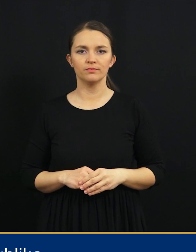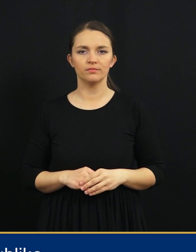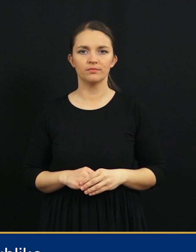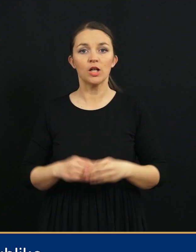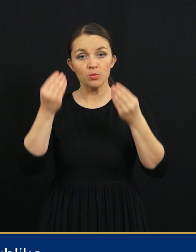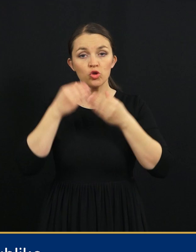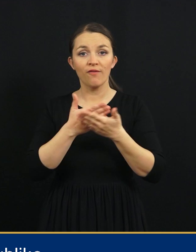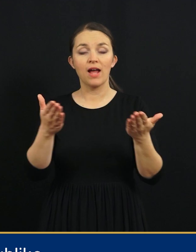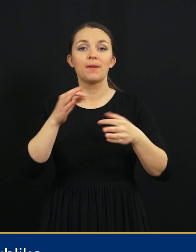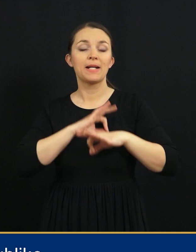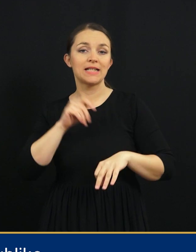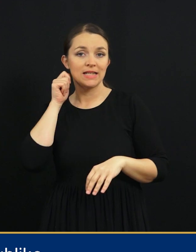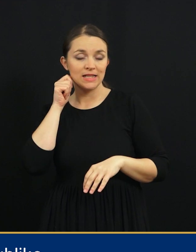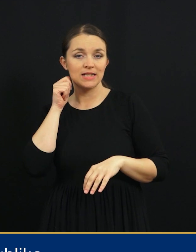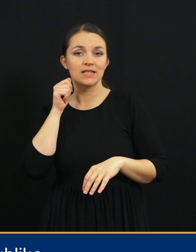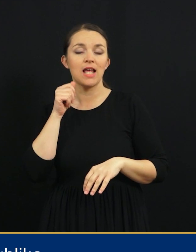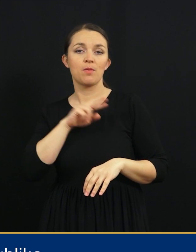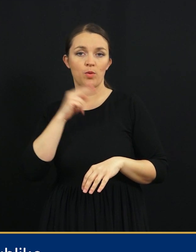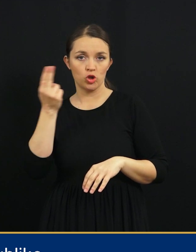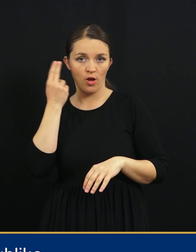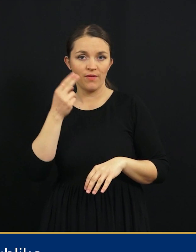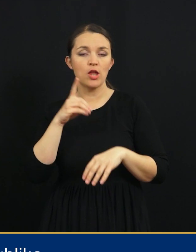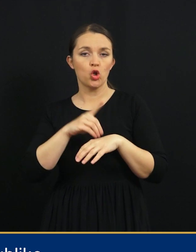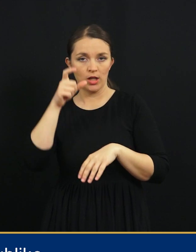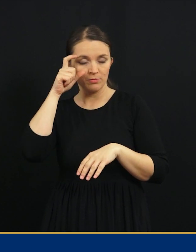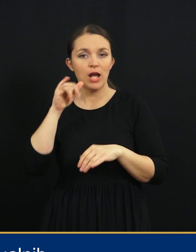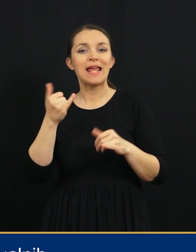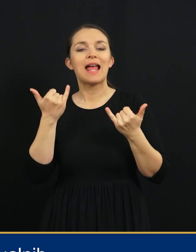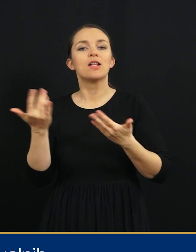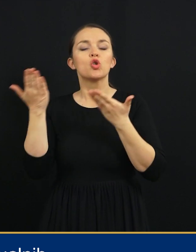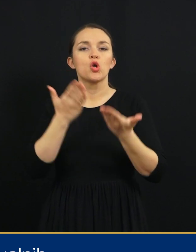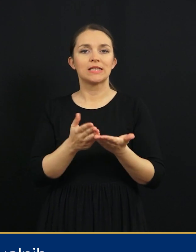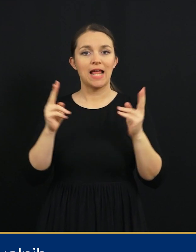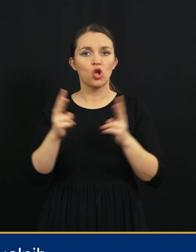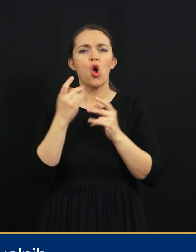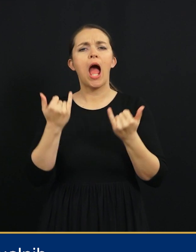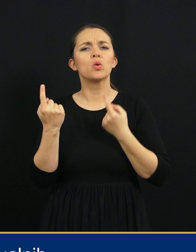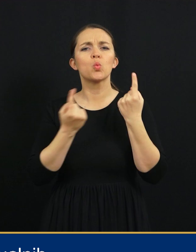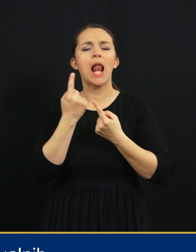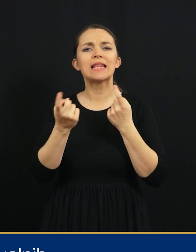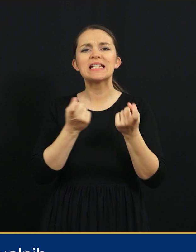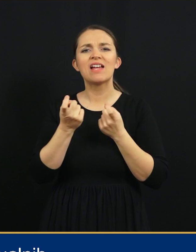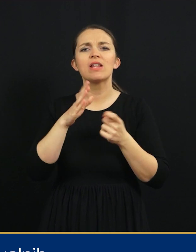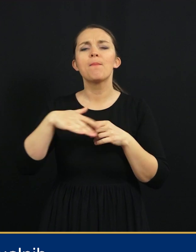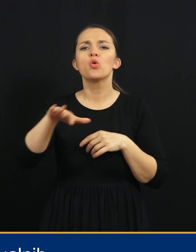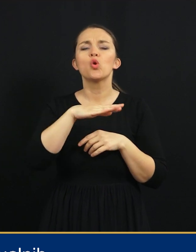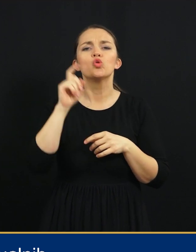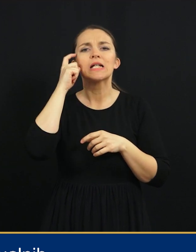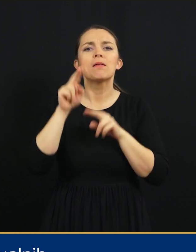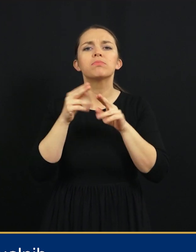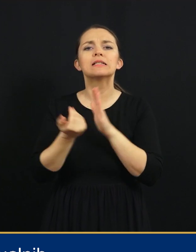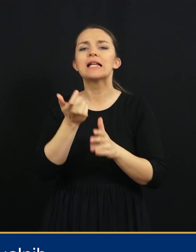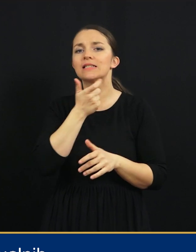Spoštovani, predsednica Republike Slovenije, dr. Nataša Pirc Musar, je danes gostila srečanje o aktualnih izzivih na področju skrbi